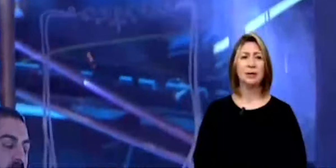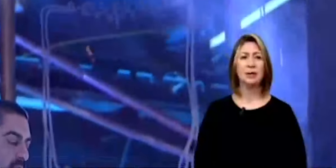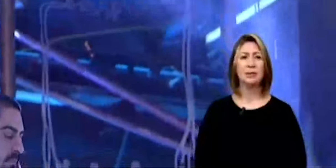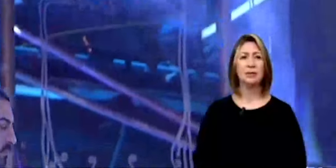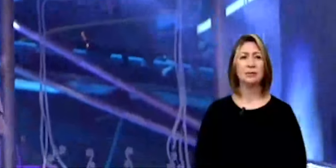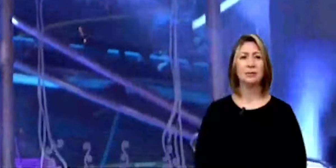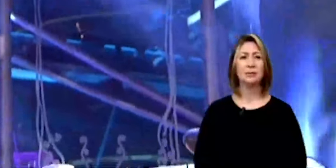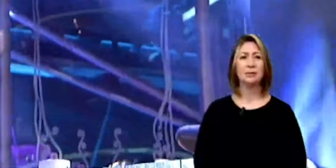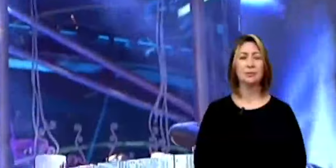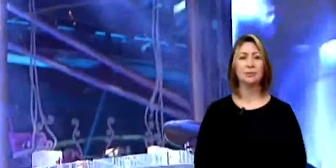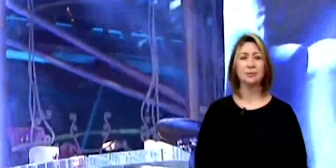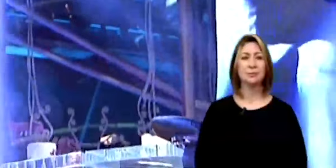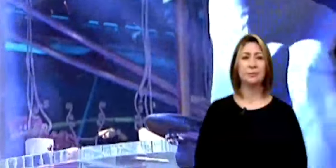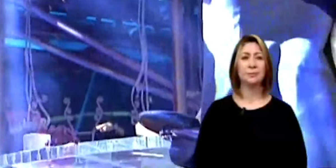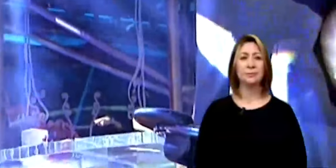dağına.